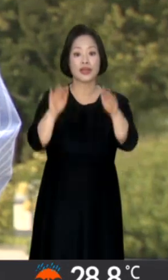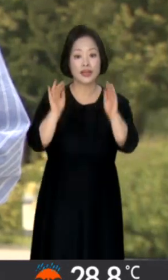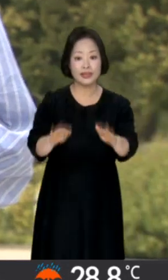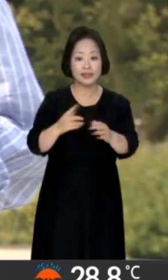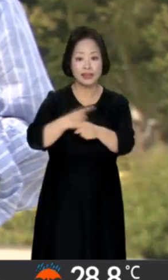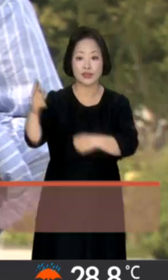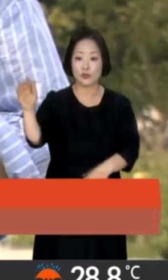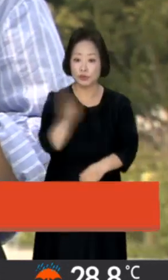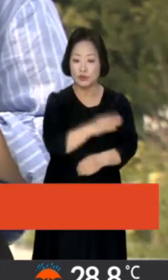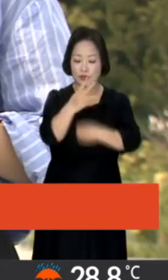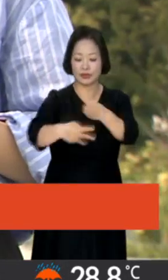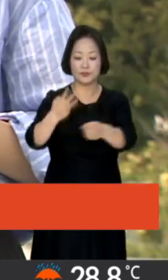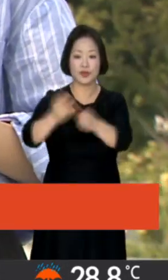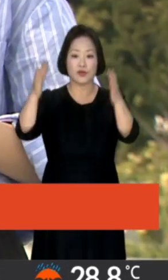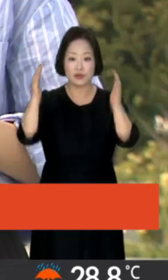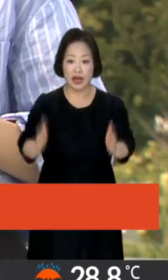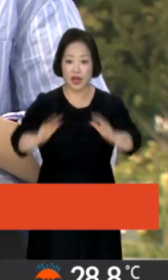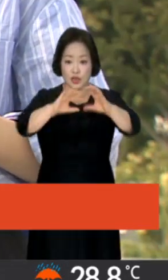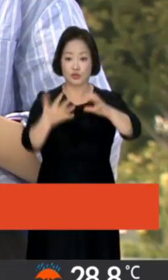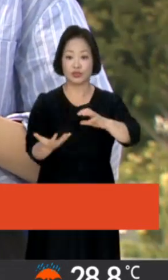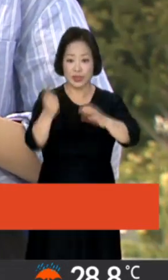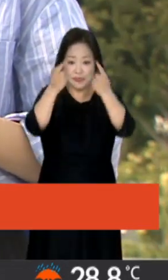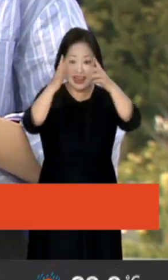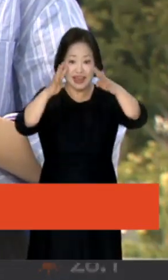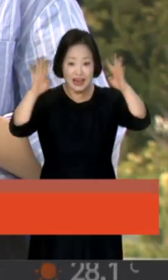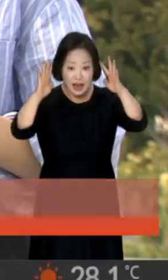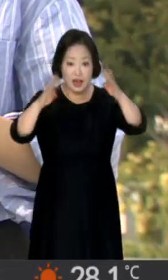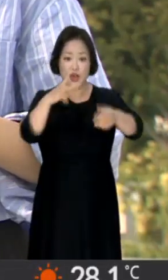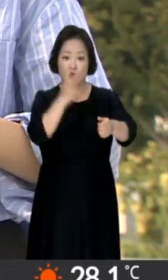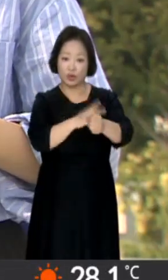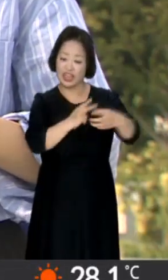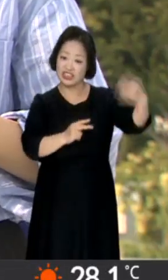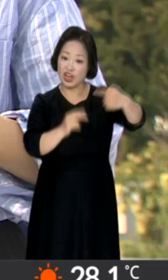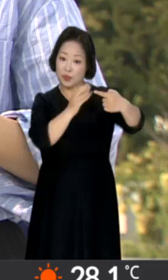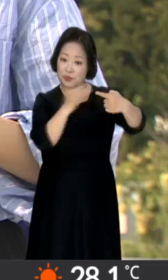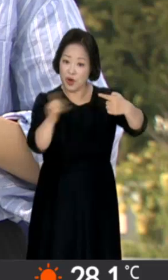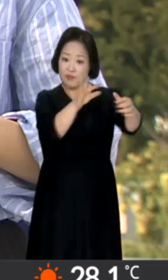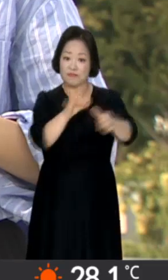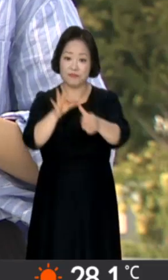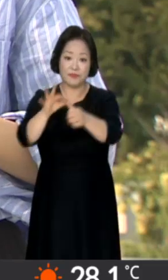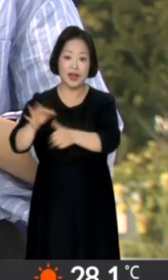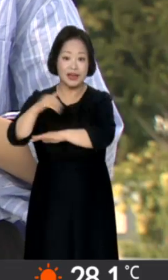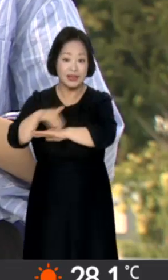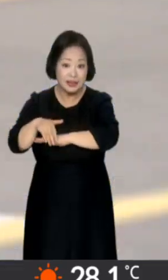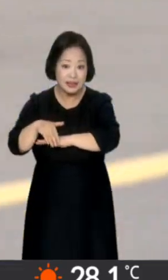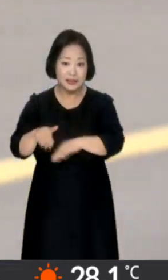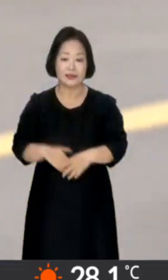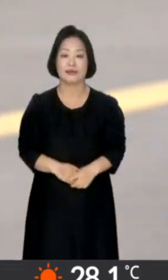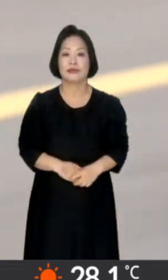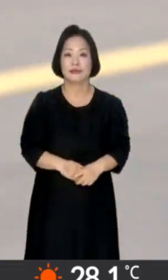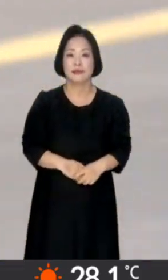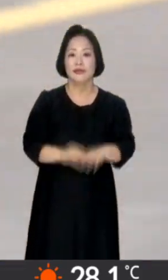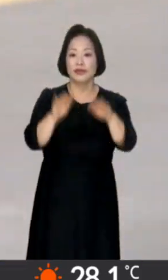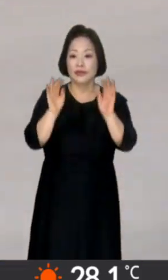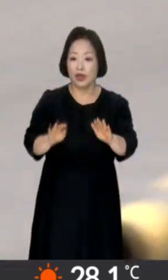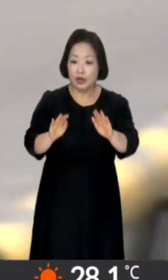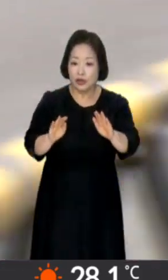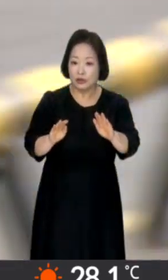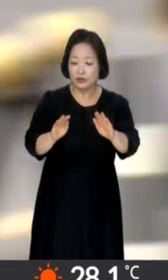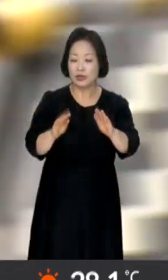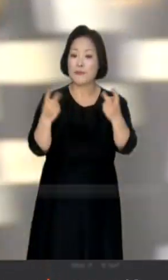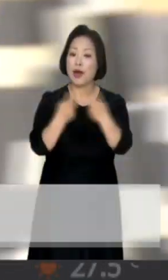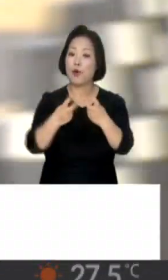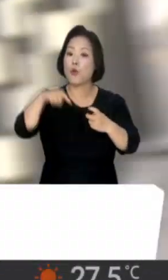또한 내년부터 3년간 국립대 의대 전임 교원 1,000명을 단계적으로 증원할 계획입니다. 충원